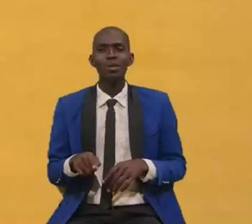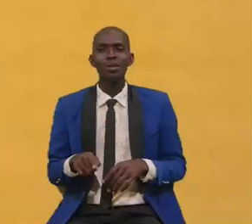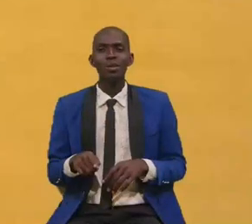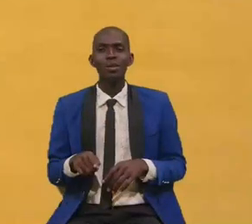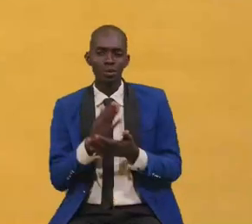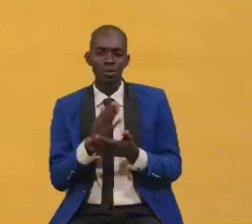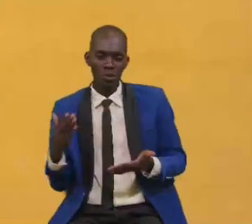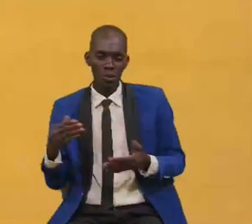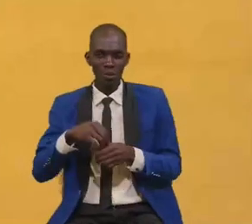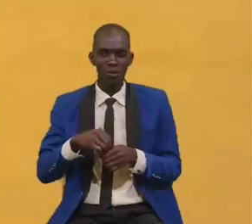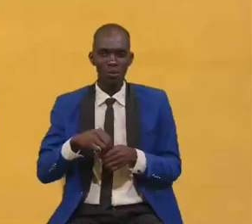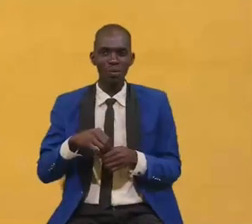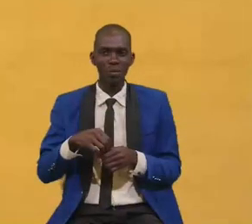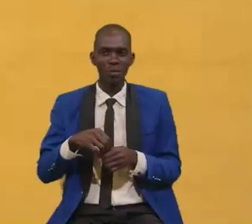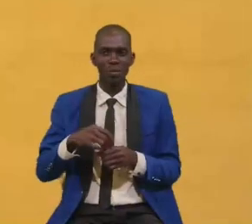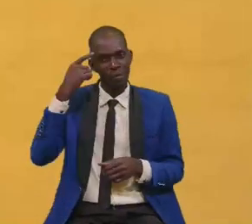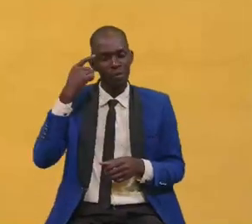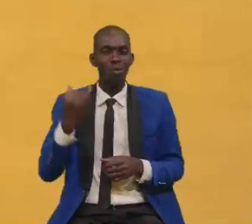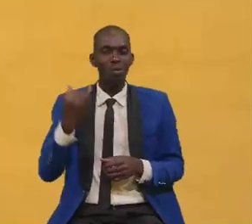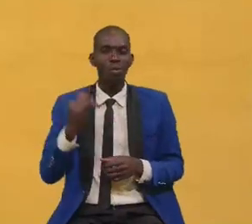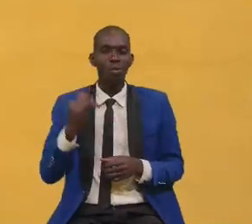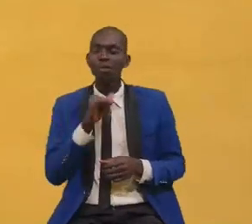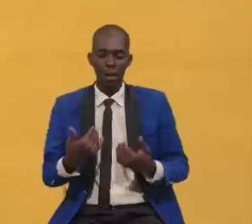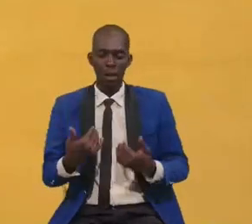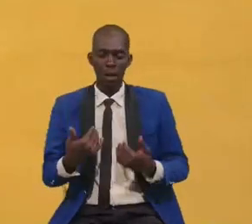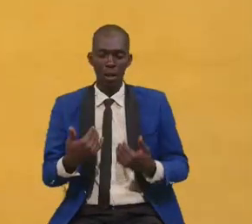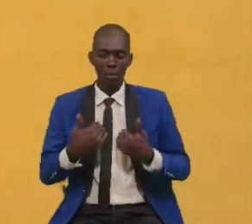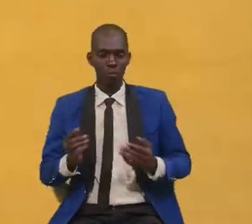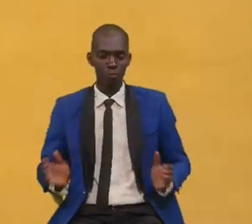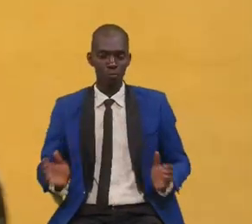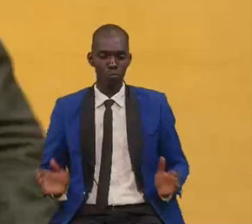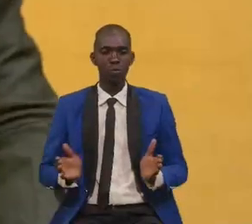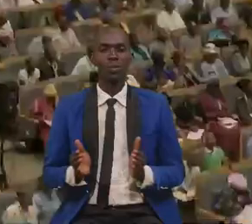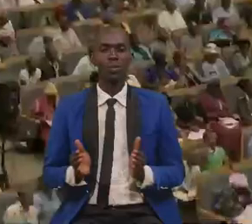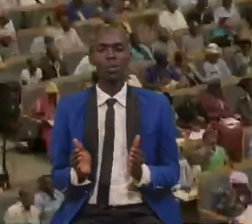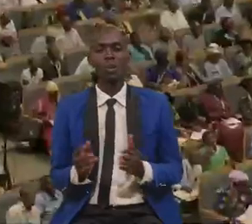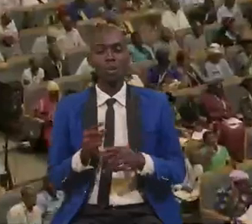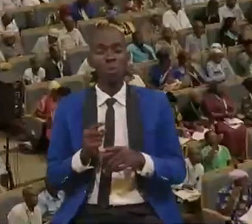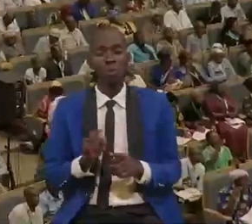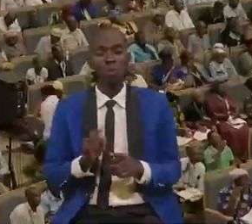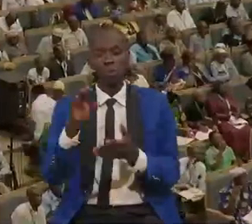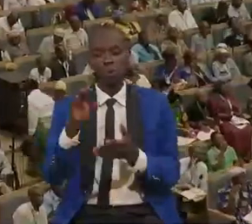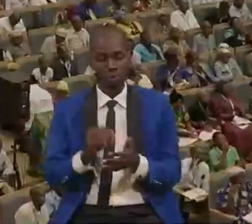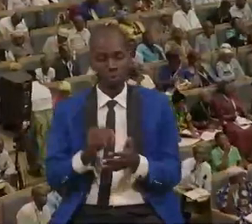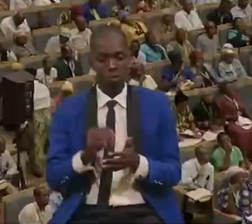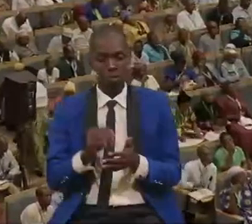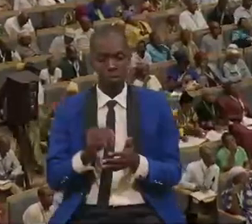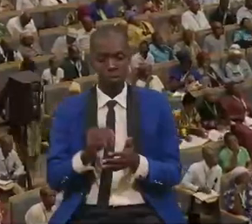pas le courage dans la tête. Mais un jour, ton jour est venu.